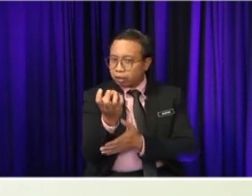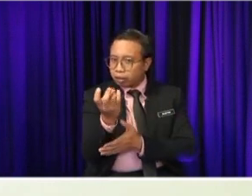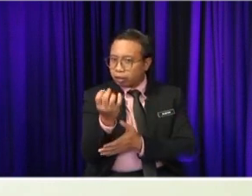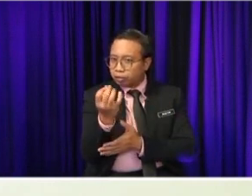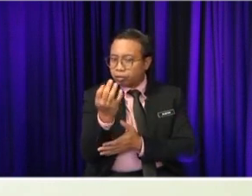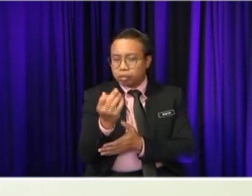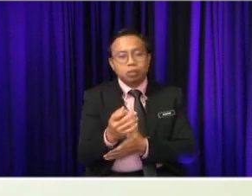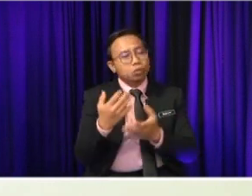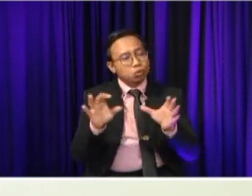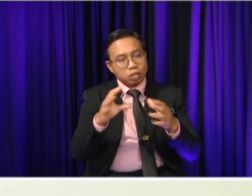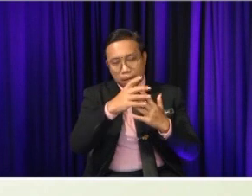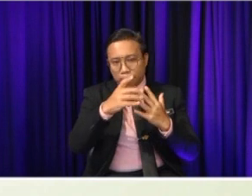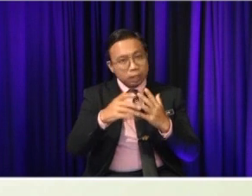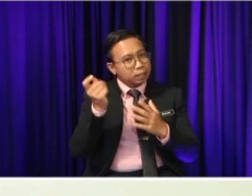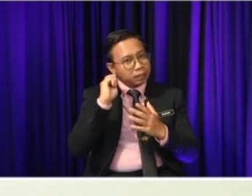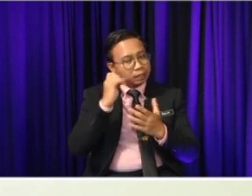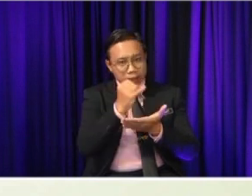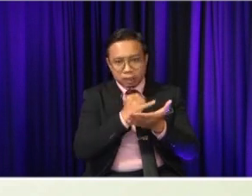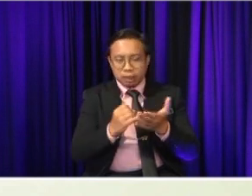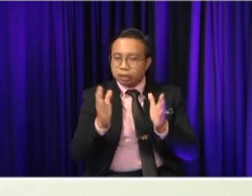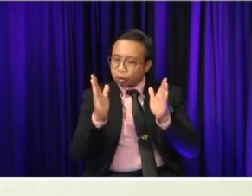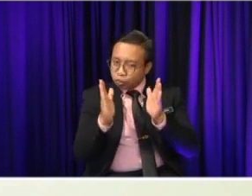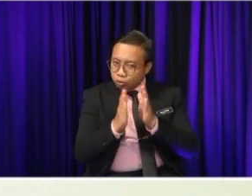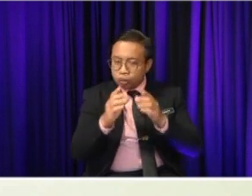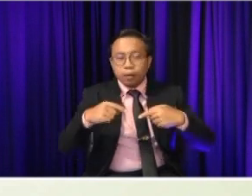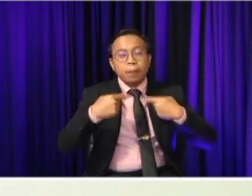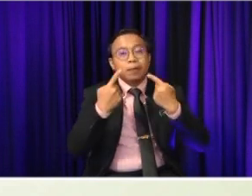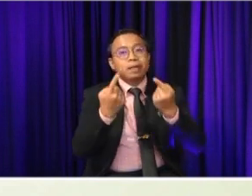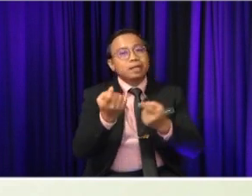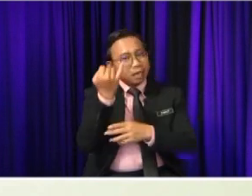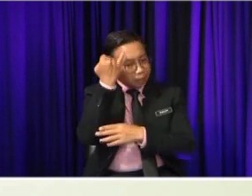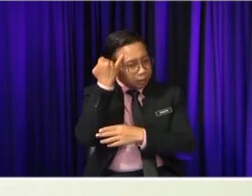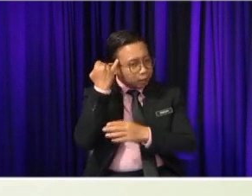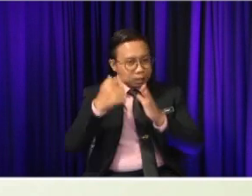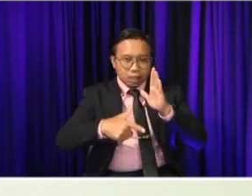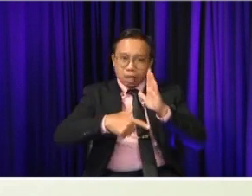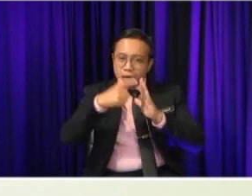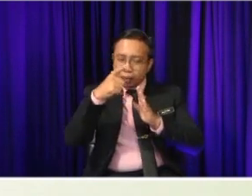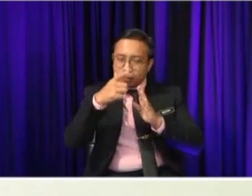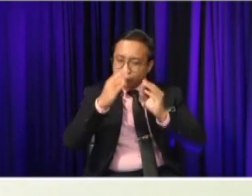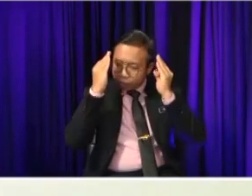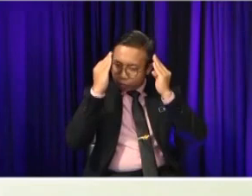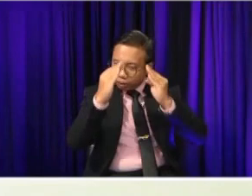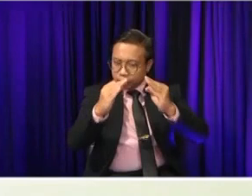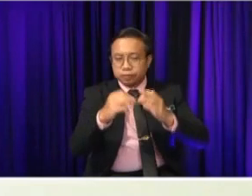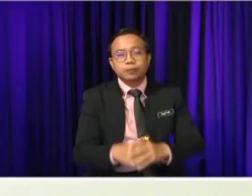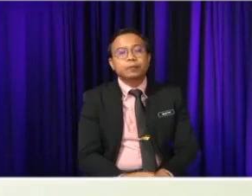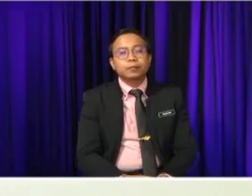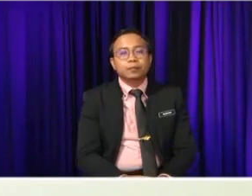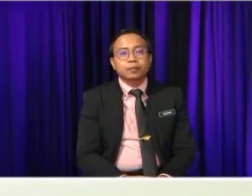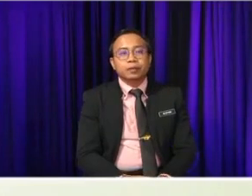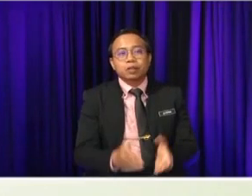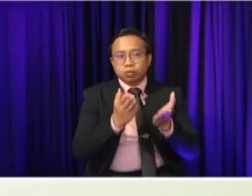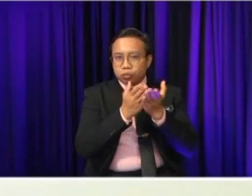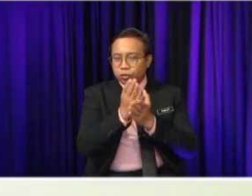pilih daripada kecil tadi dan dia akan pergi kepada ID yang lebih terperinci seterusnya Oke ini